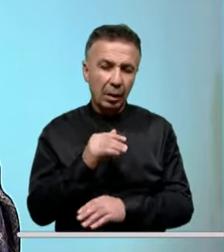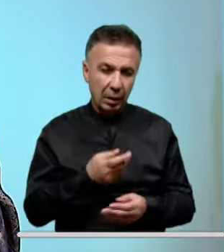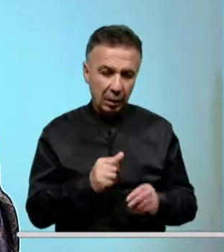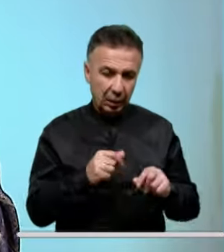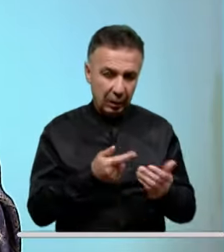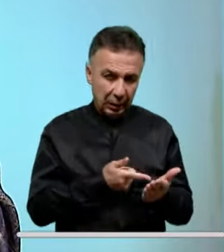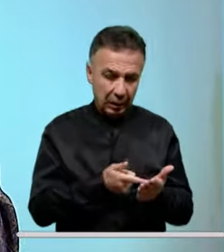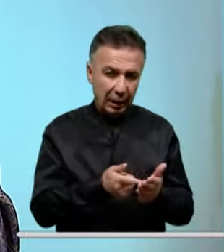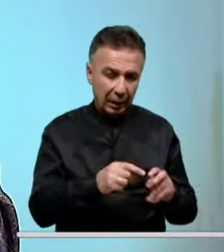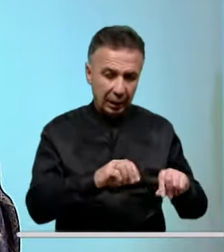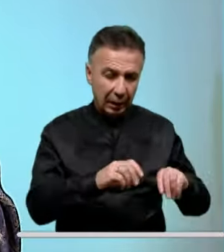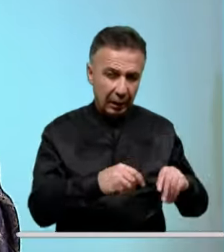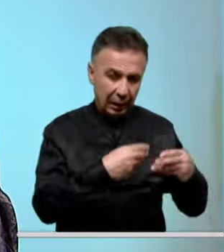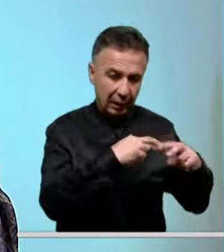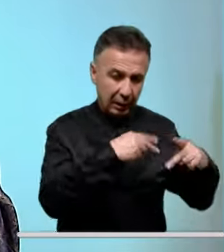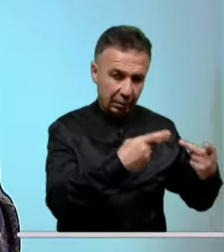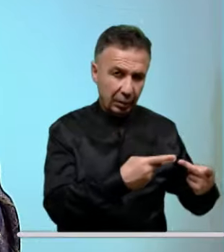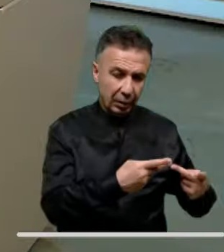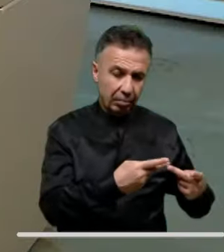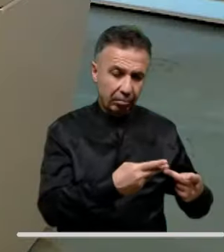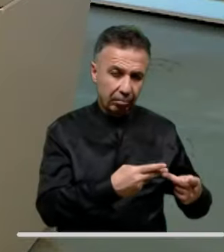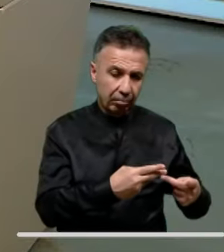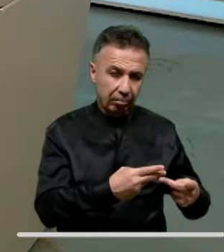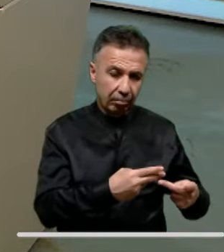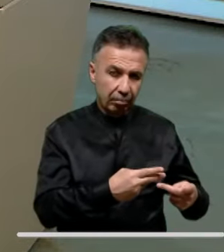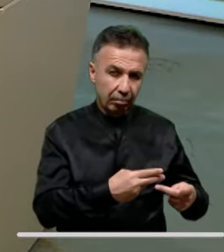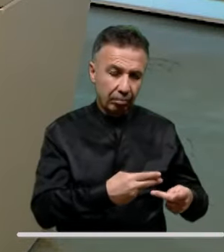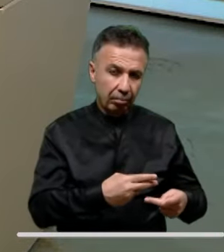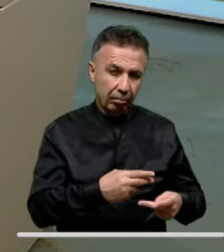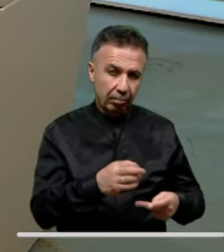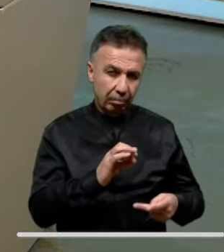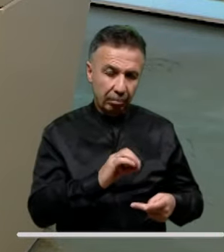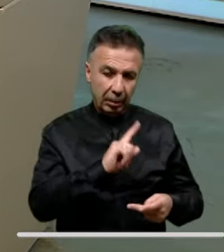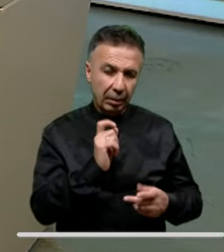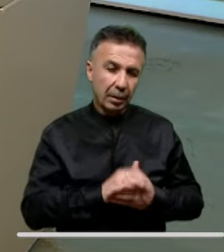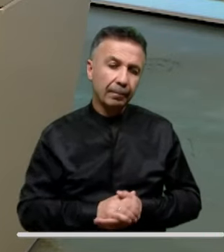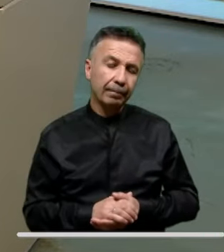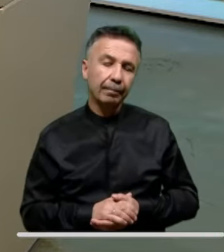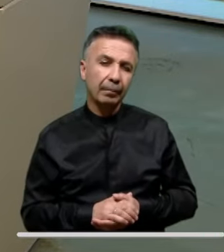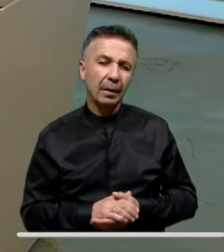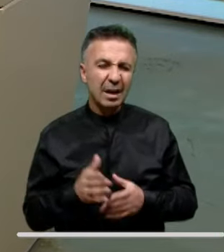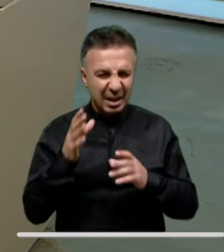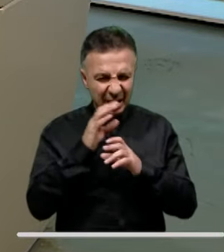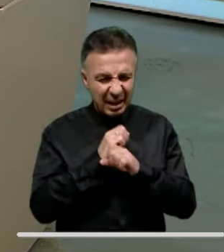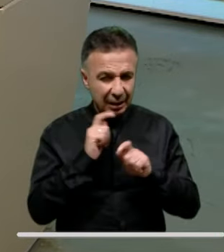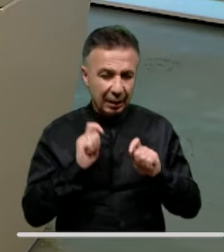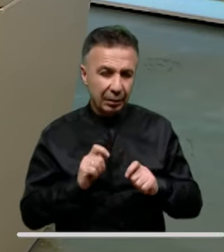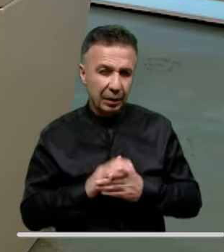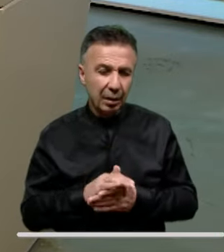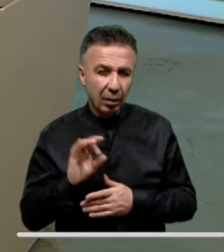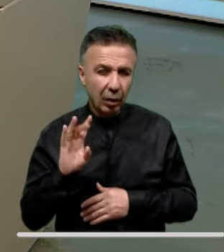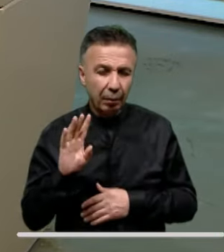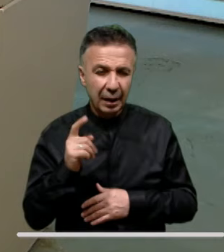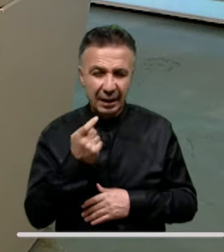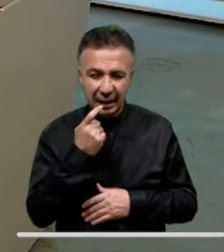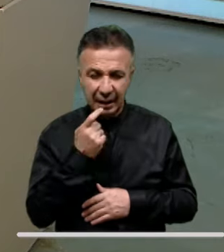Evet, evet. Hayattayken. Anladım. Peki. De, yalnız bize söylenmedi, gizli bir şekilde olmuş. 15-20